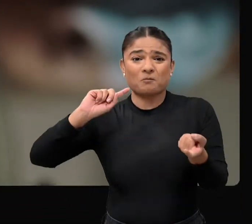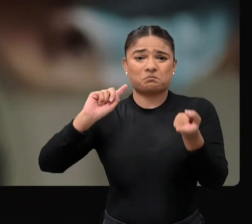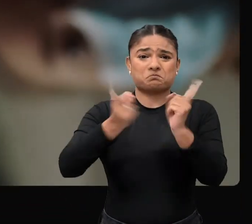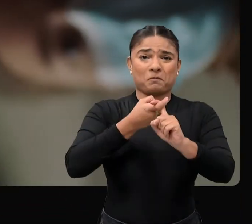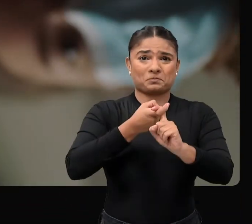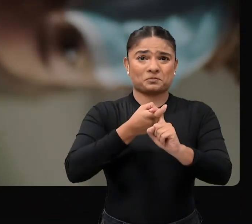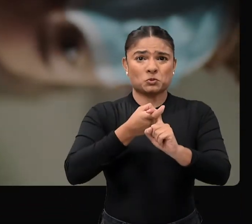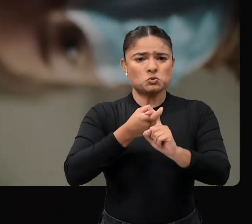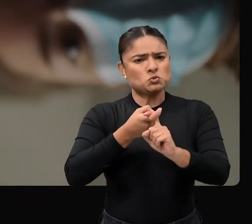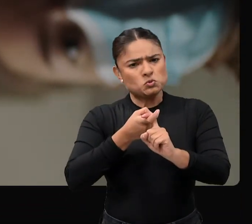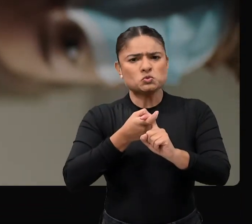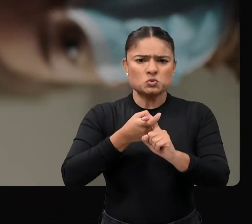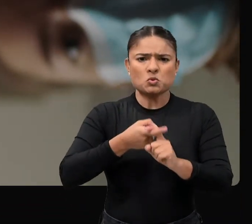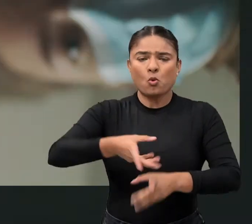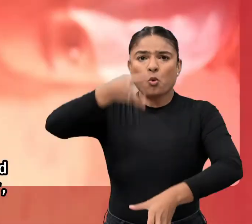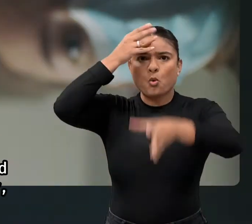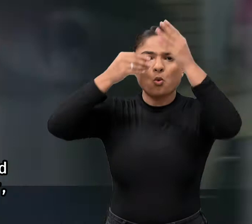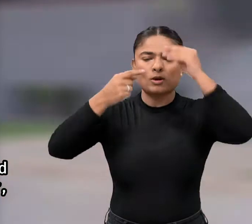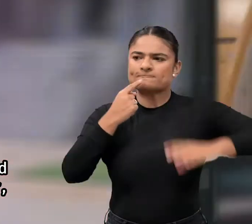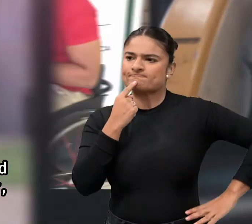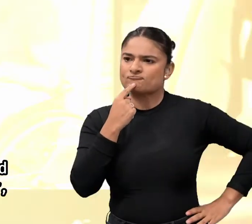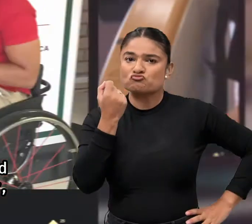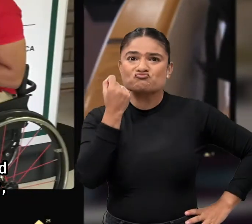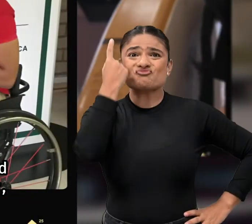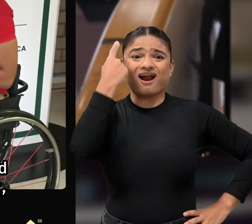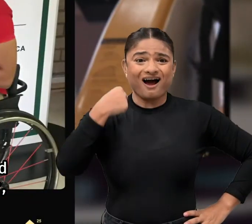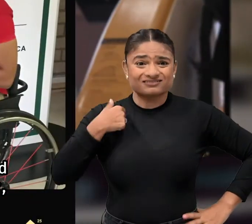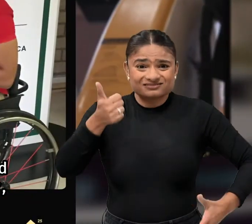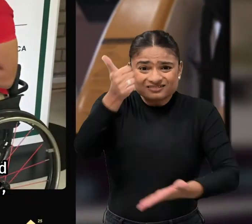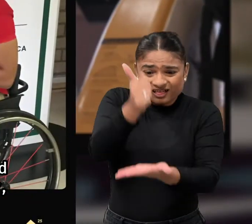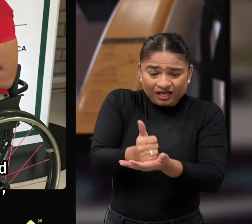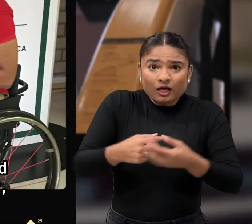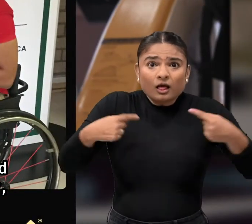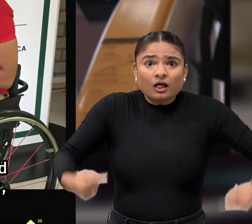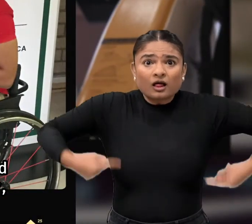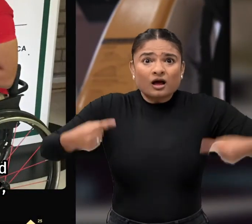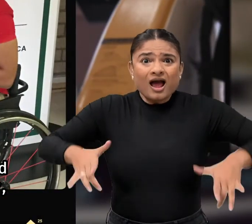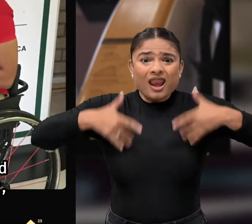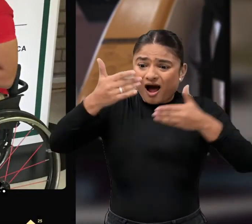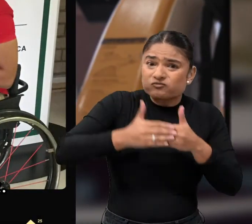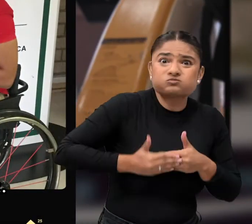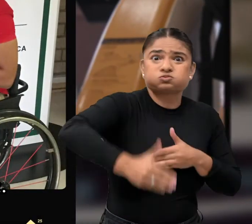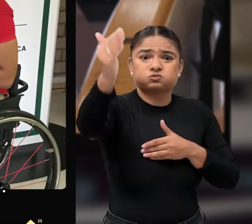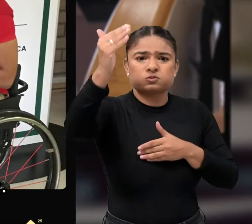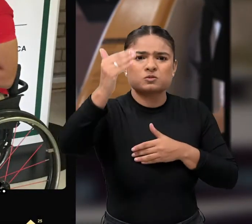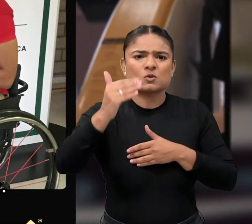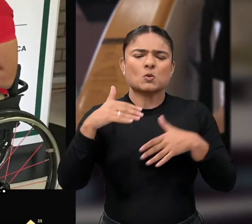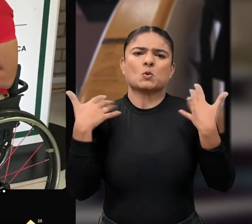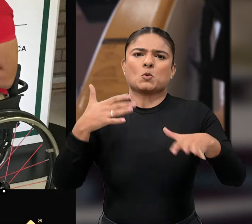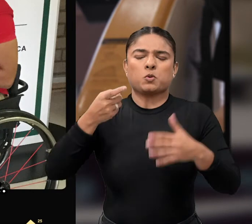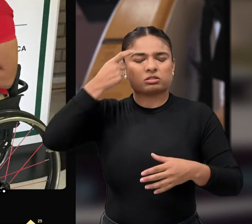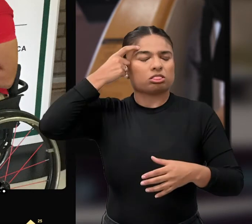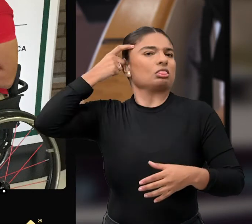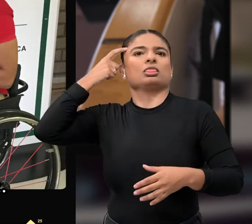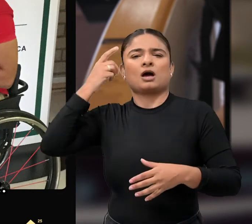Om in 'n motorongeluk betrokke te wees en te leer dat jy die res van jou lewe in 'n rolstoel gaan spandeer, is 'n traumatiese